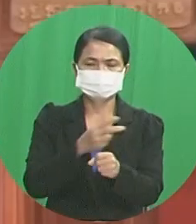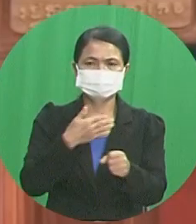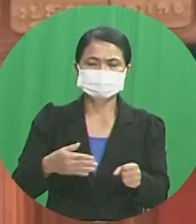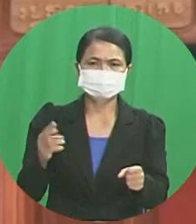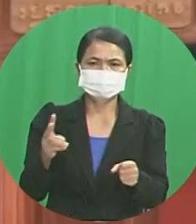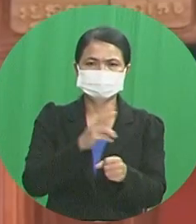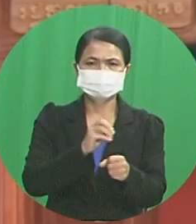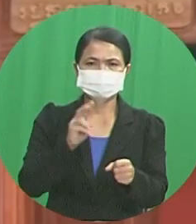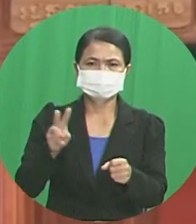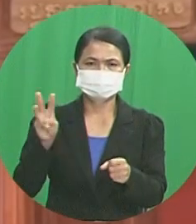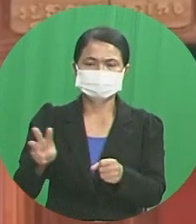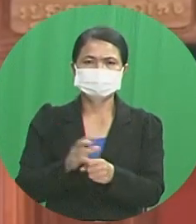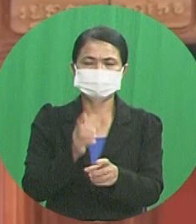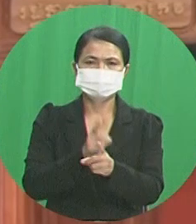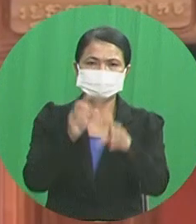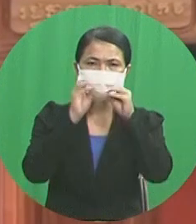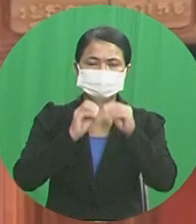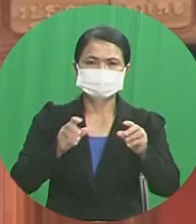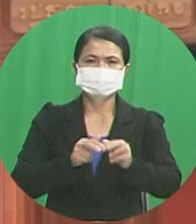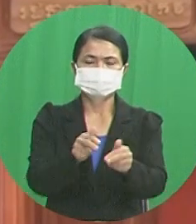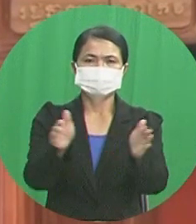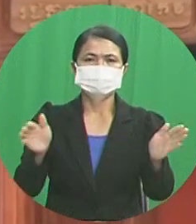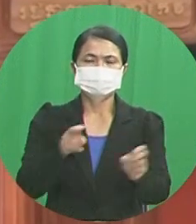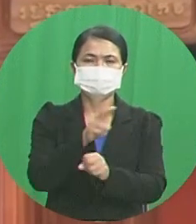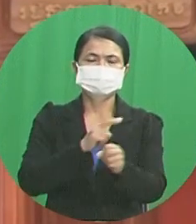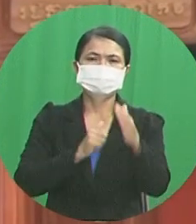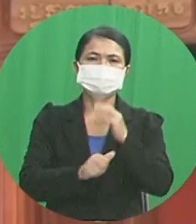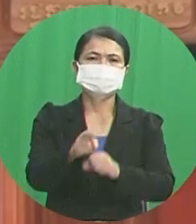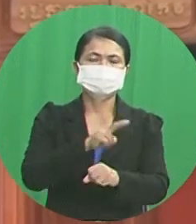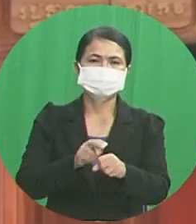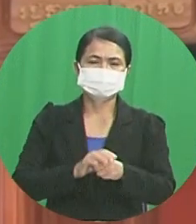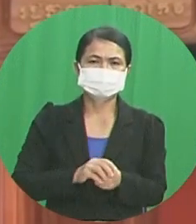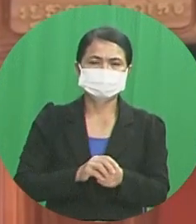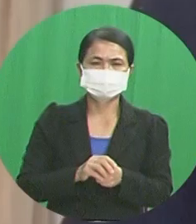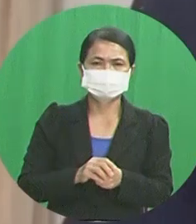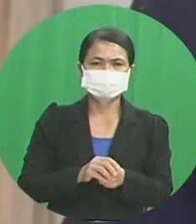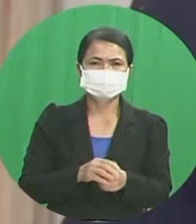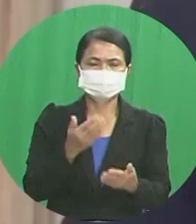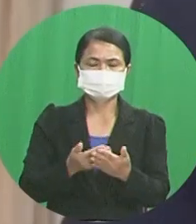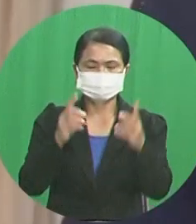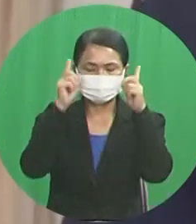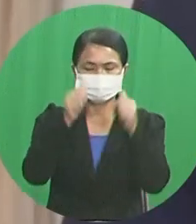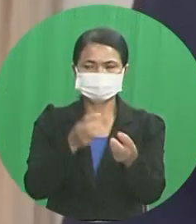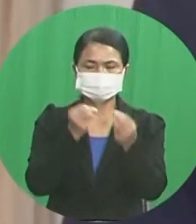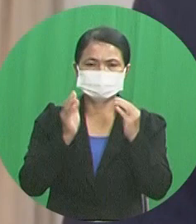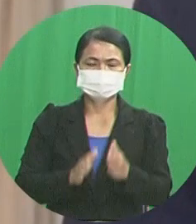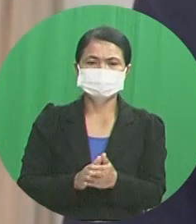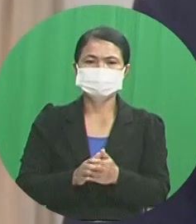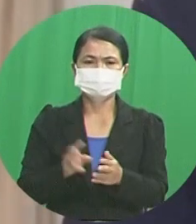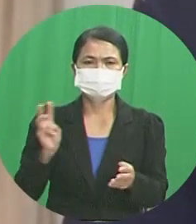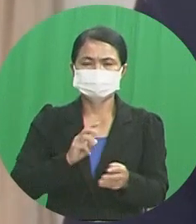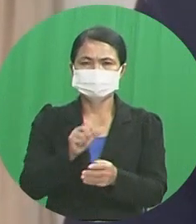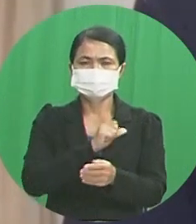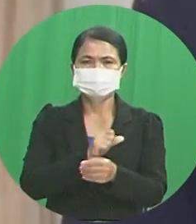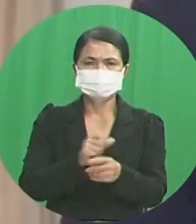ឆ្នាំ2023ត្រូវបានផ្សព្វផ្សាយទូលំទូលាយទាំងថ្នាក់ជាតិនិងថ្នាក់ក្រោមជាតិក្នុងនាមឯកឧត្តមឧបនាយករដ្ឋមន្ត្រីយឹមឆៃ